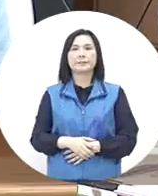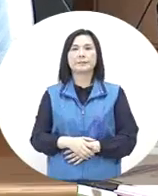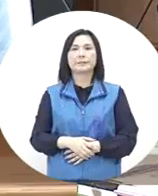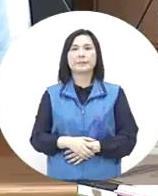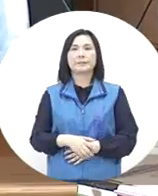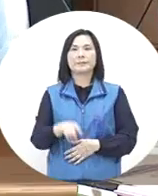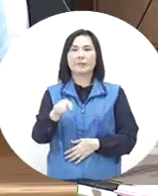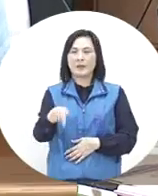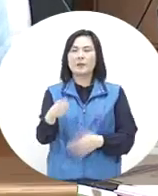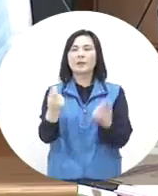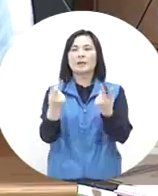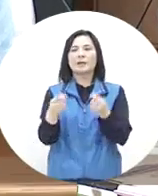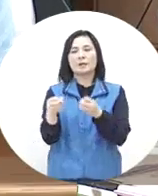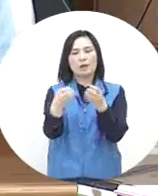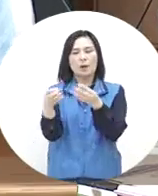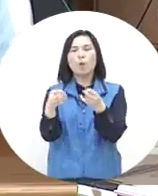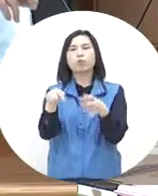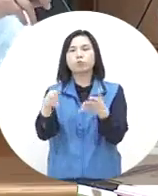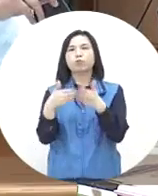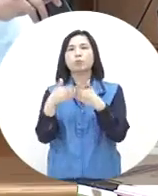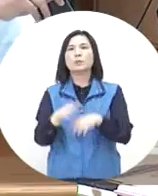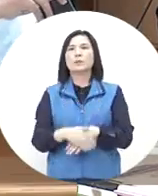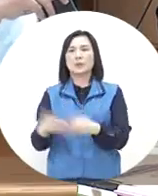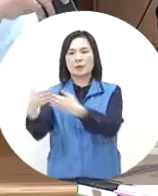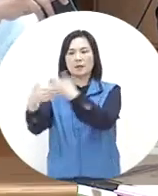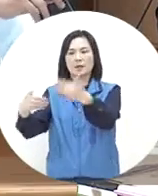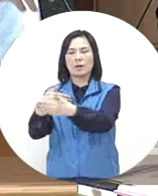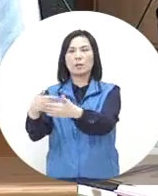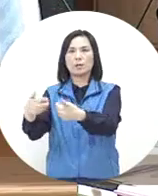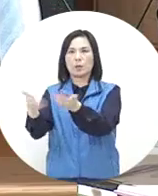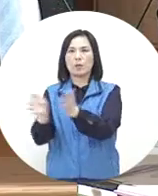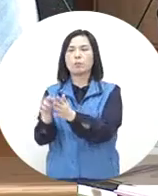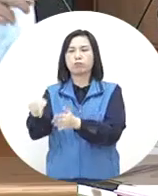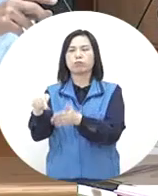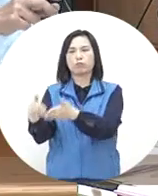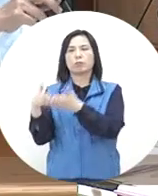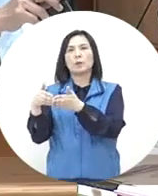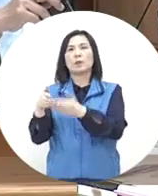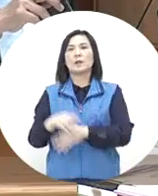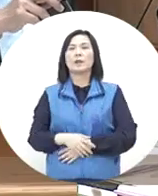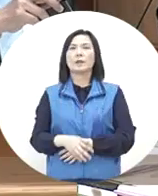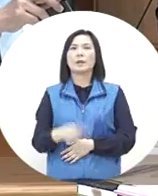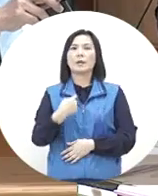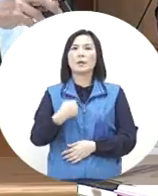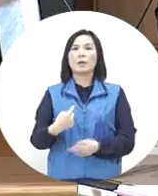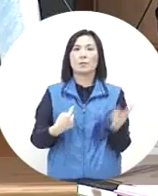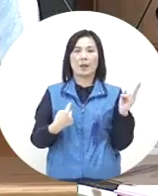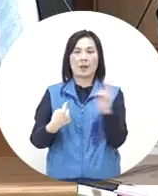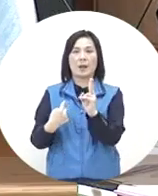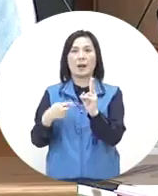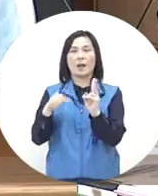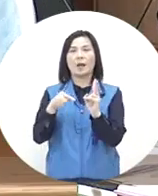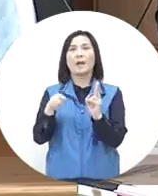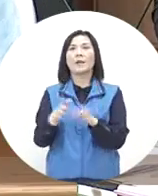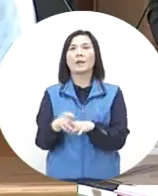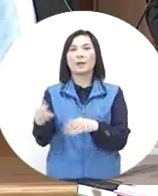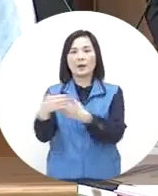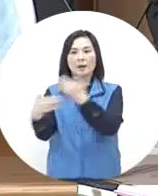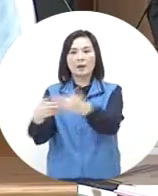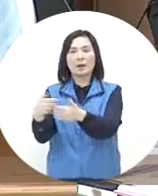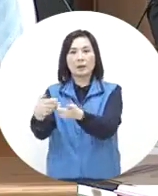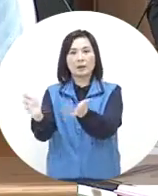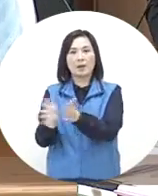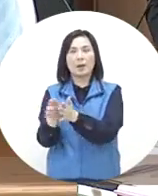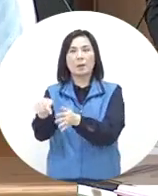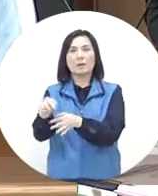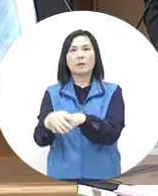谈一谈啦哈。 对， 还有交通部才是最重要的关键，我们起码那两席哦，交通部哈，因为在转乱过程当中，本来就要